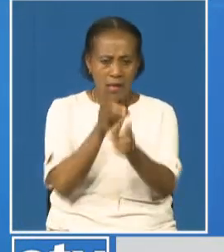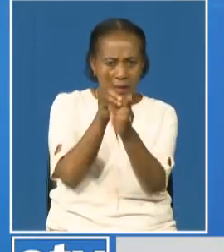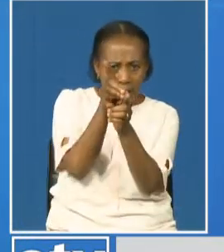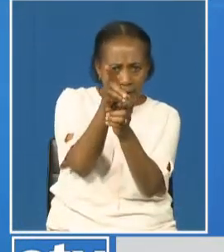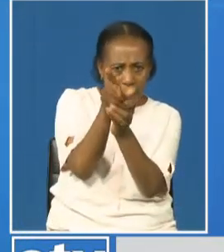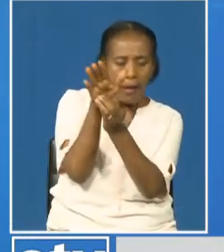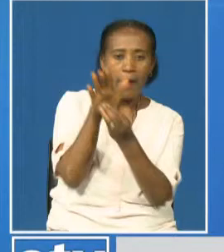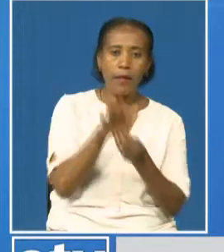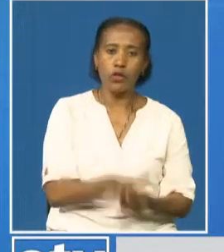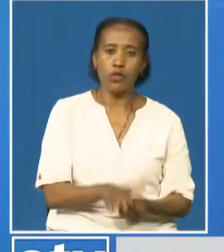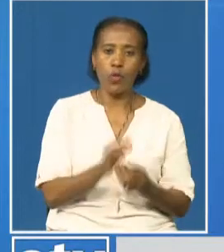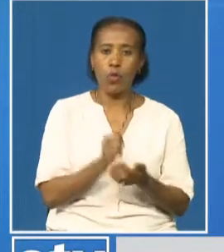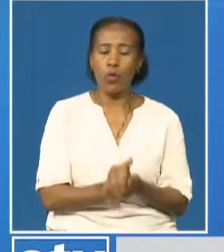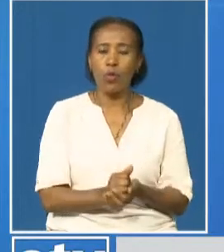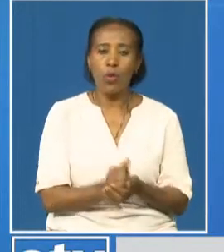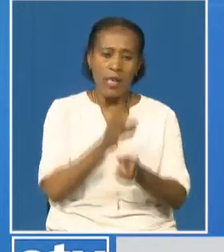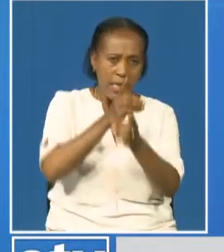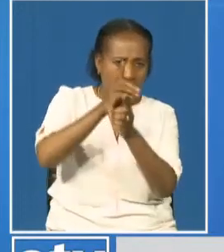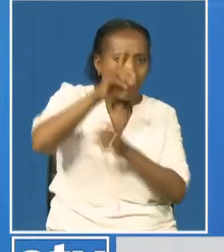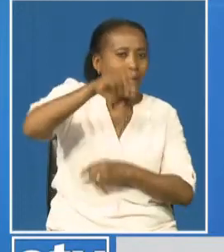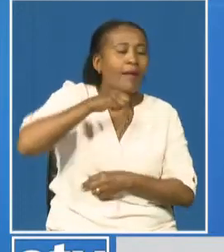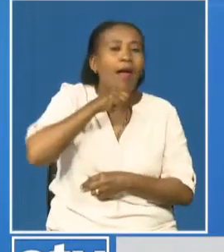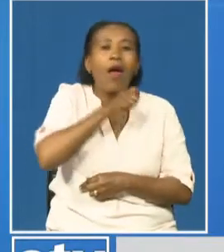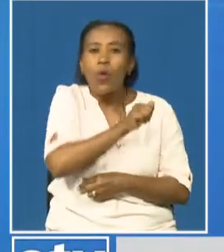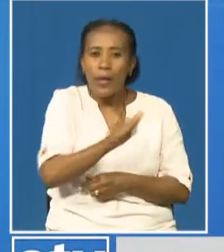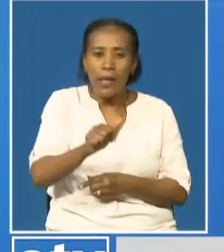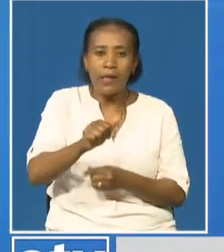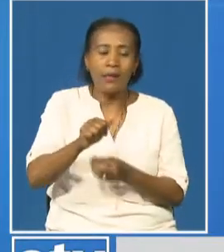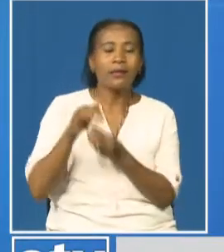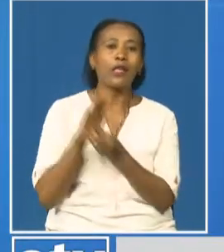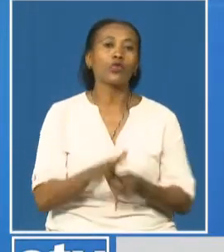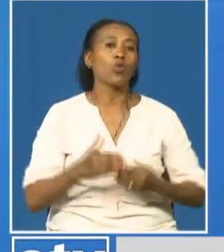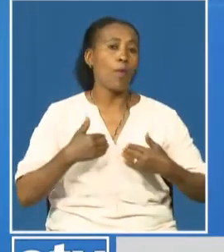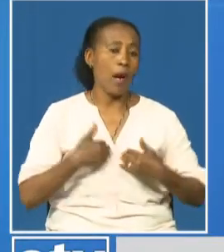ቀጥተኛ ተጽዕኖም ቀጥተኛ ያልሆነም ተጽዕኖም አለው።